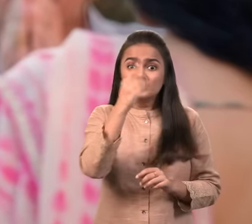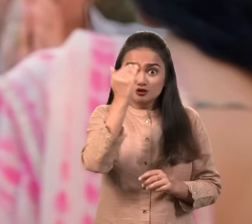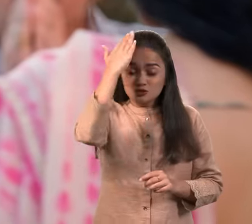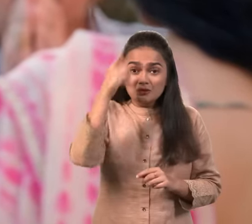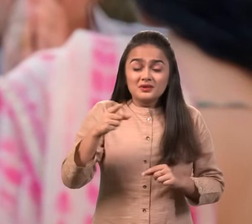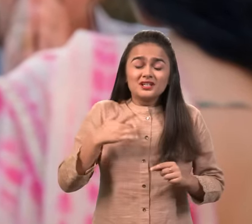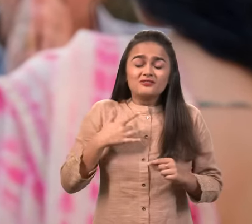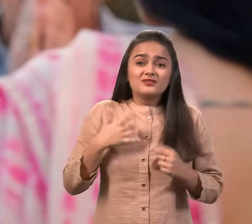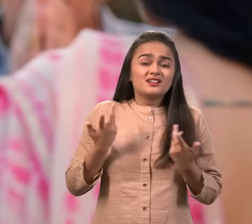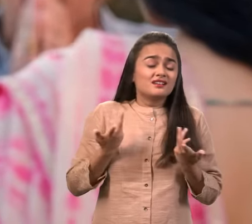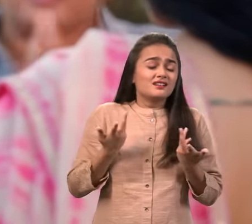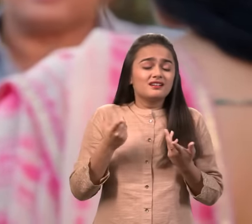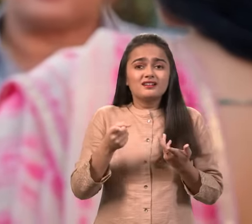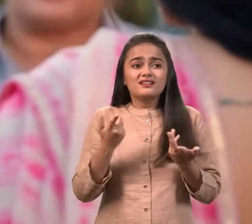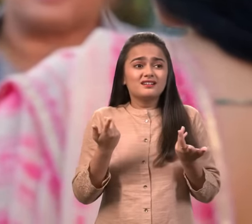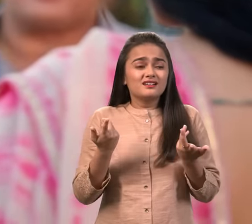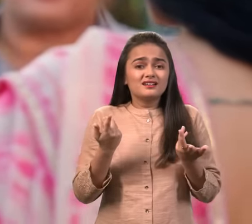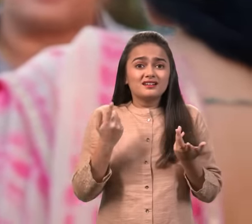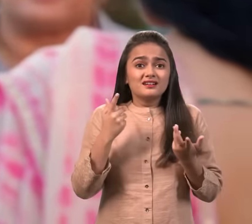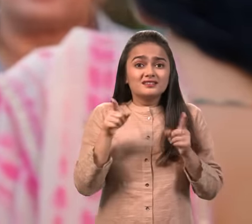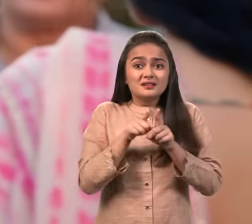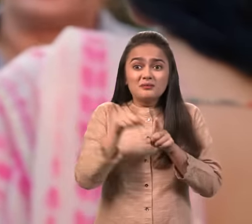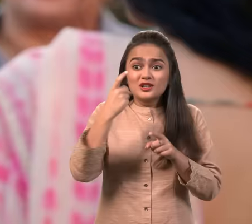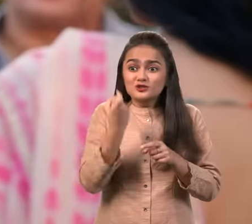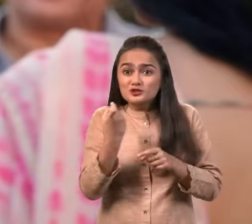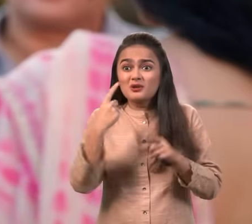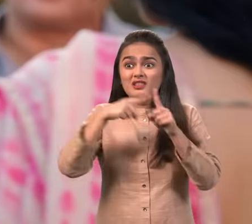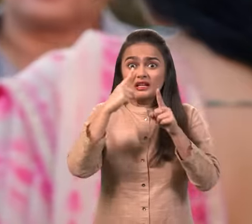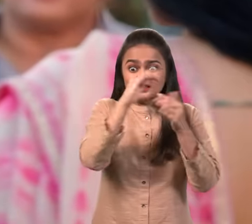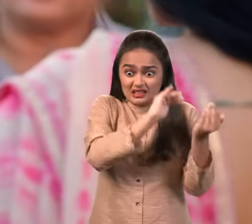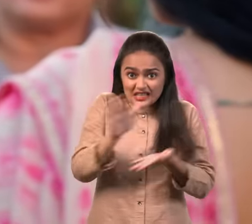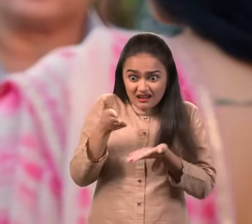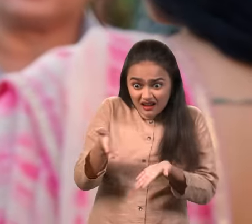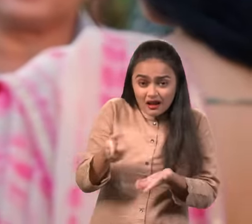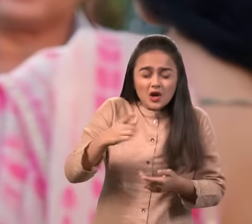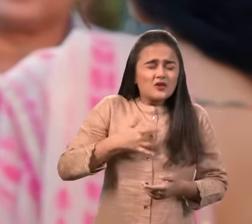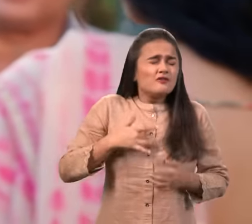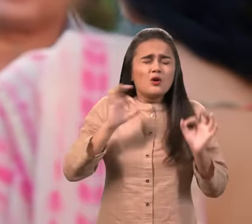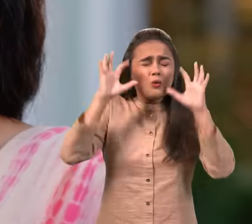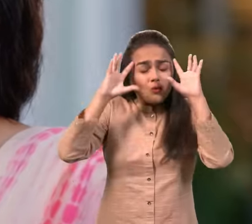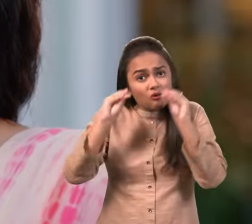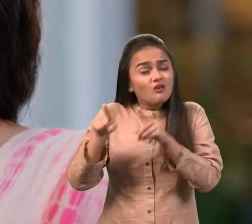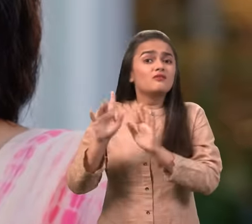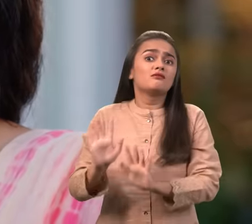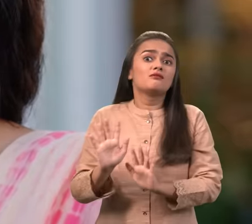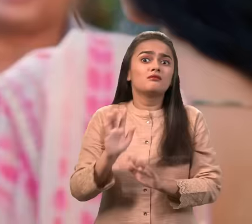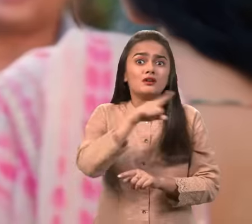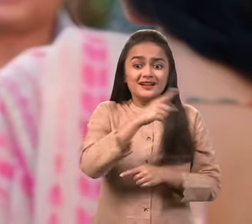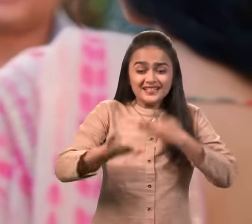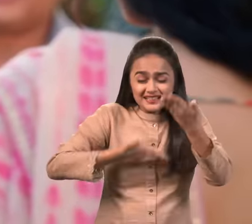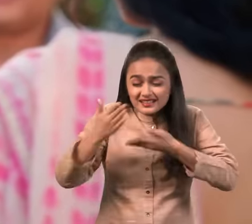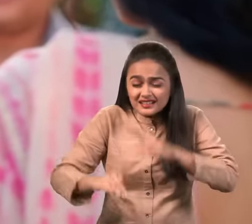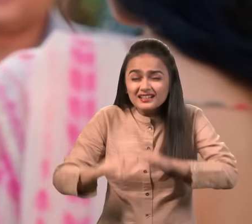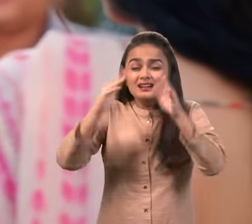और सोहन को कभी महसूस नहीं होने देंगी कि वो छोटी है और वरुण का बेटा है।